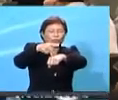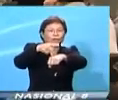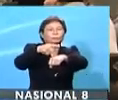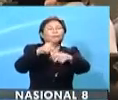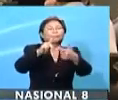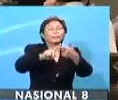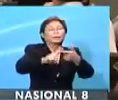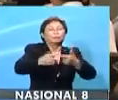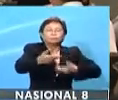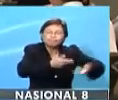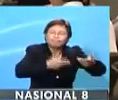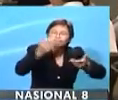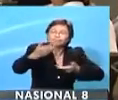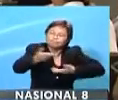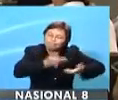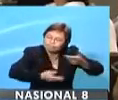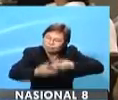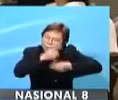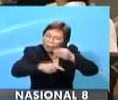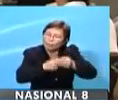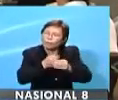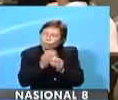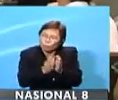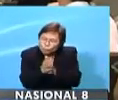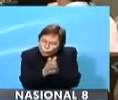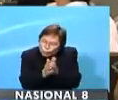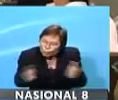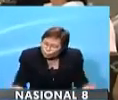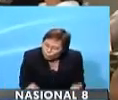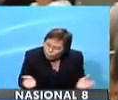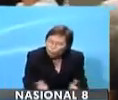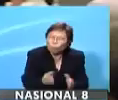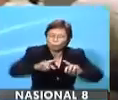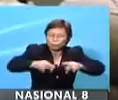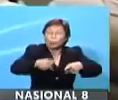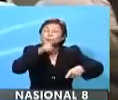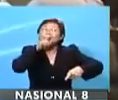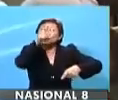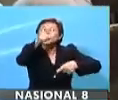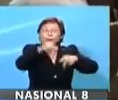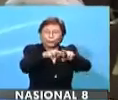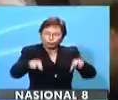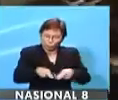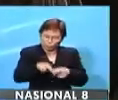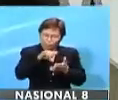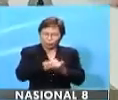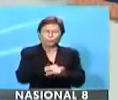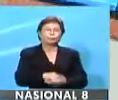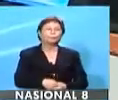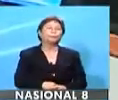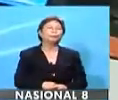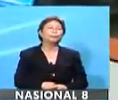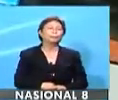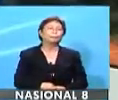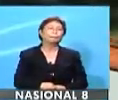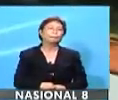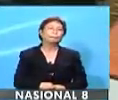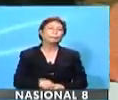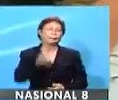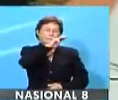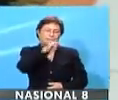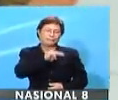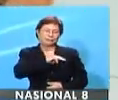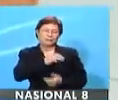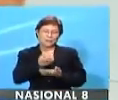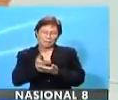Domingo bertukar-tukar pandangan mengenai inisiatif bagi meliberalisasikan lagi rejim tersebut. Sementara itu,